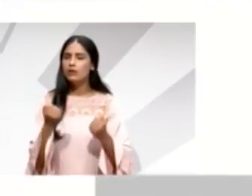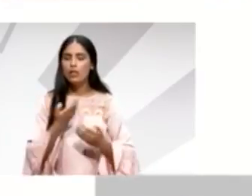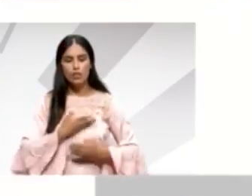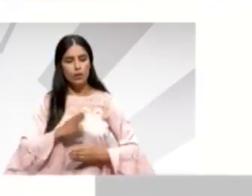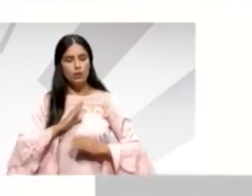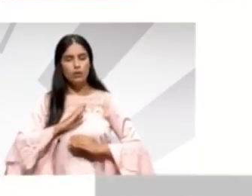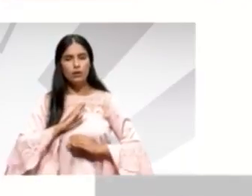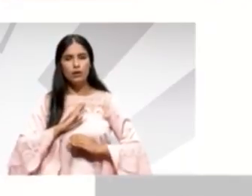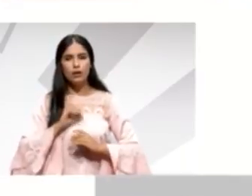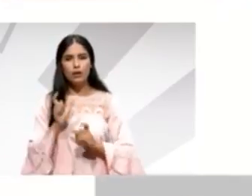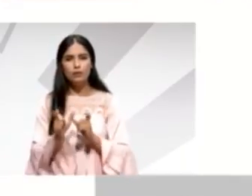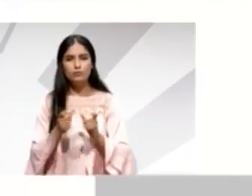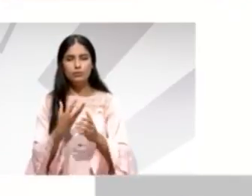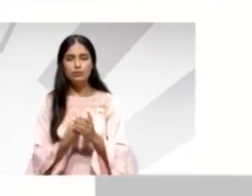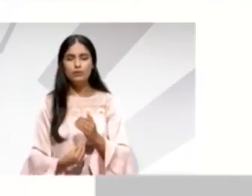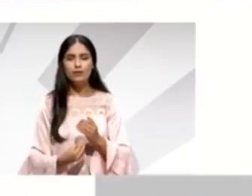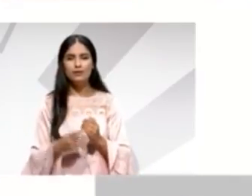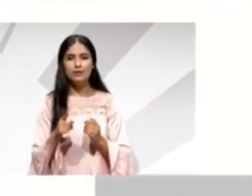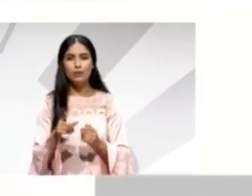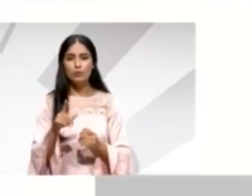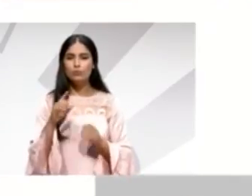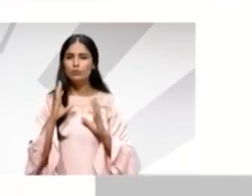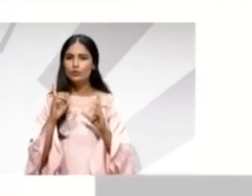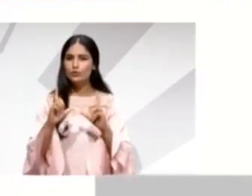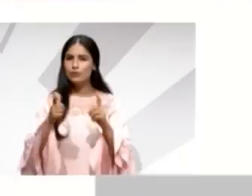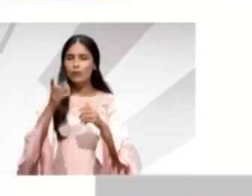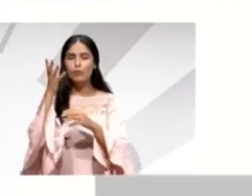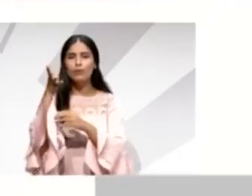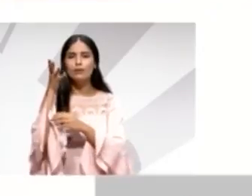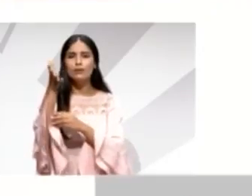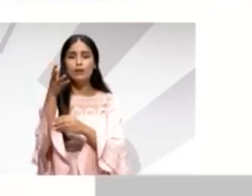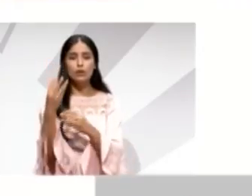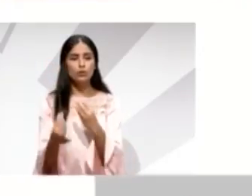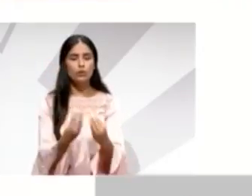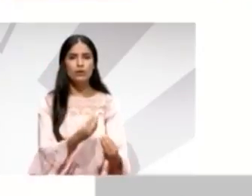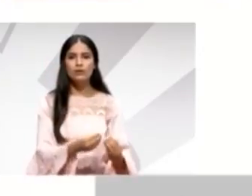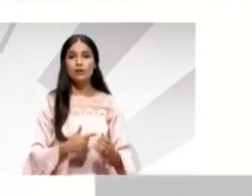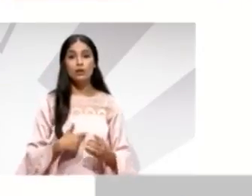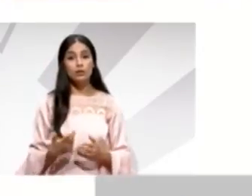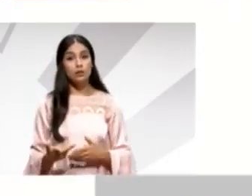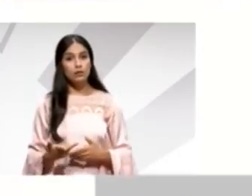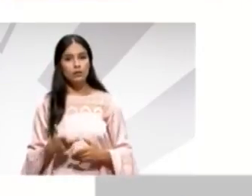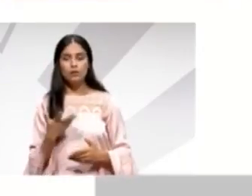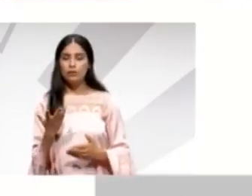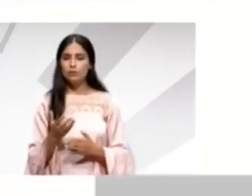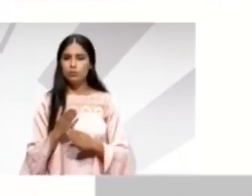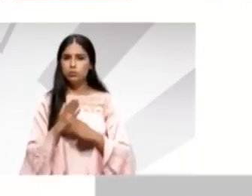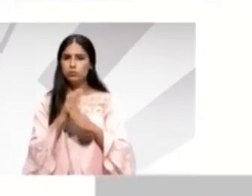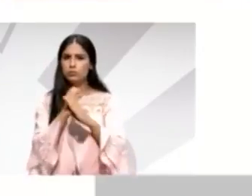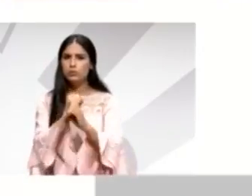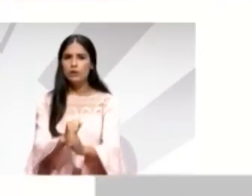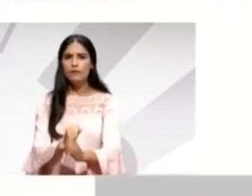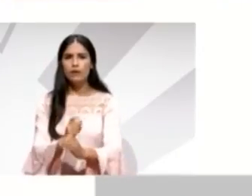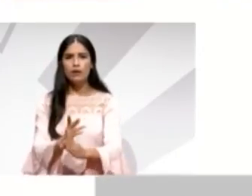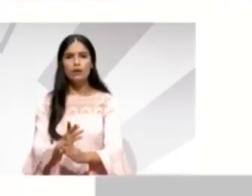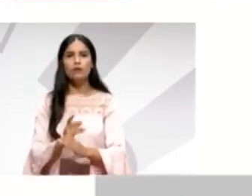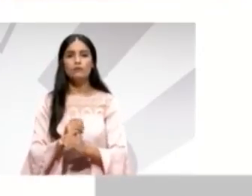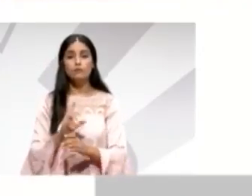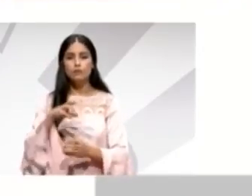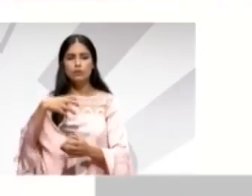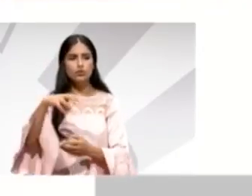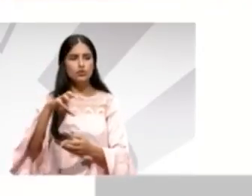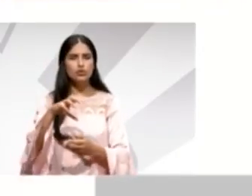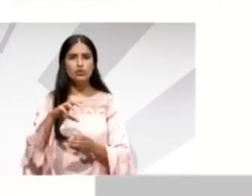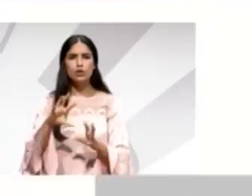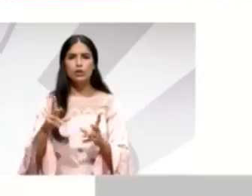نعمل من اجل الرفاه للمواطن والعداله بين الجهات والاستثمار في الشباب احنا دافع في الجهه على عده قضايا